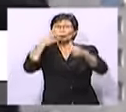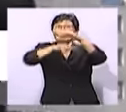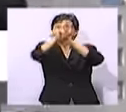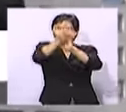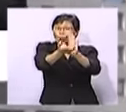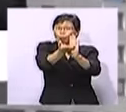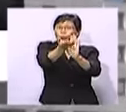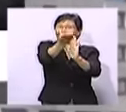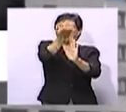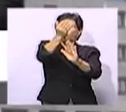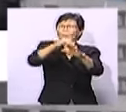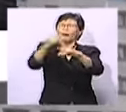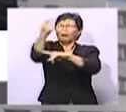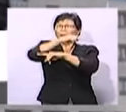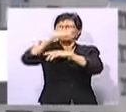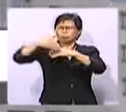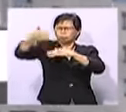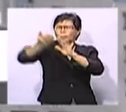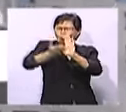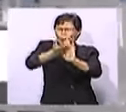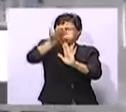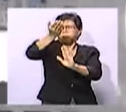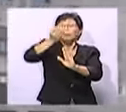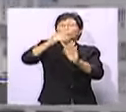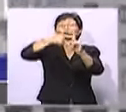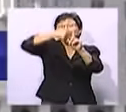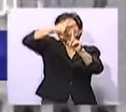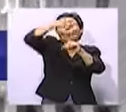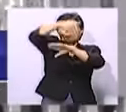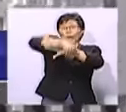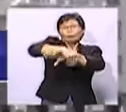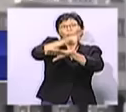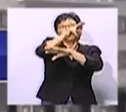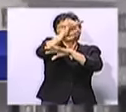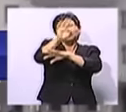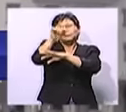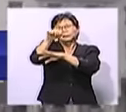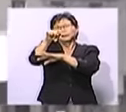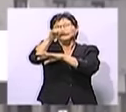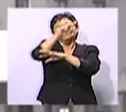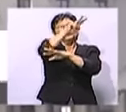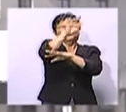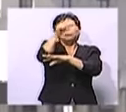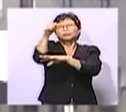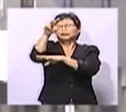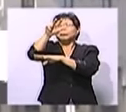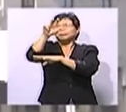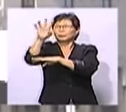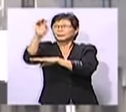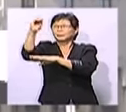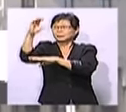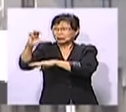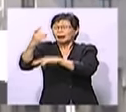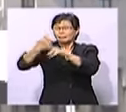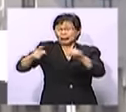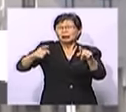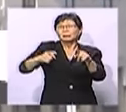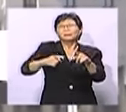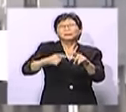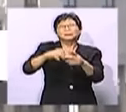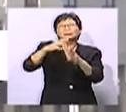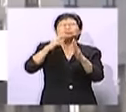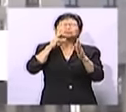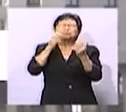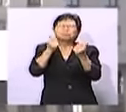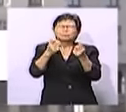meningkat lebih tinggi pada hari-hari mendatang. Suhu pada waktu malam pula 29 hingga 34 darjah Celsius, tetapi kadar